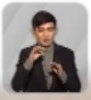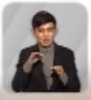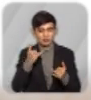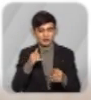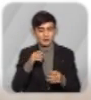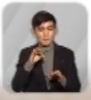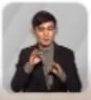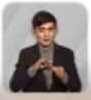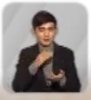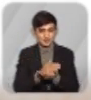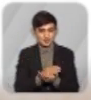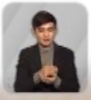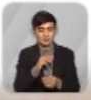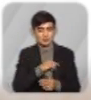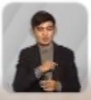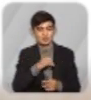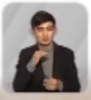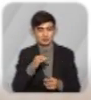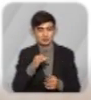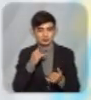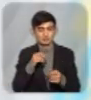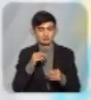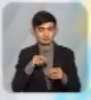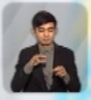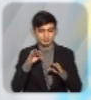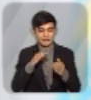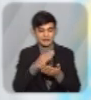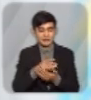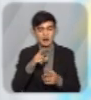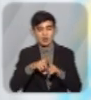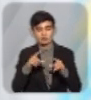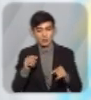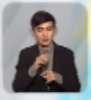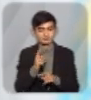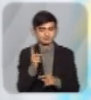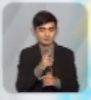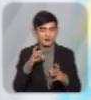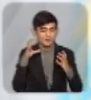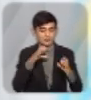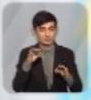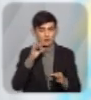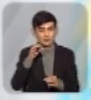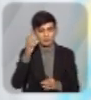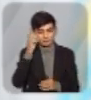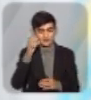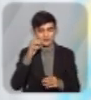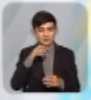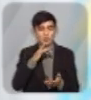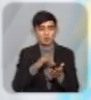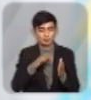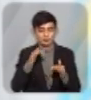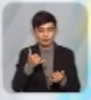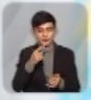жобалау жұмыстарымен жұмыстанып жатыр қазір. Мектепке қатынайтын автобус бойынша қалалық білім бөлімі осы